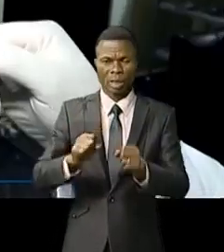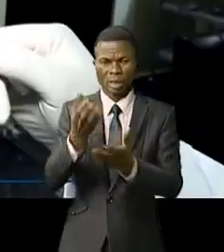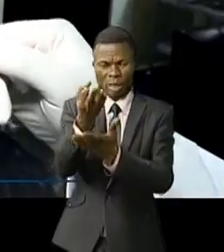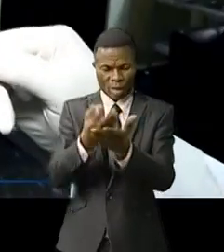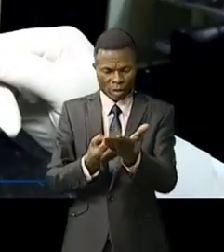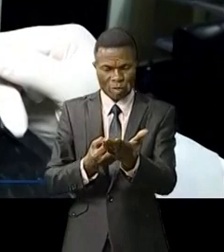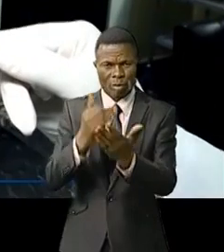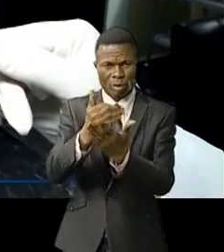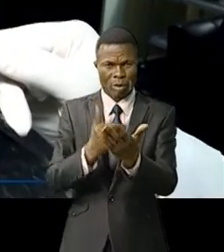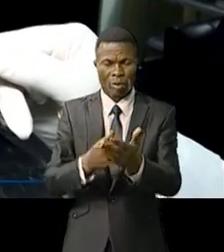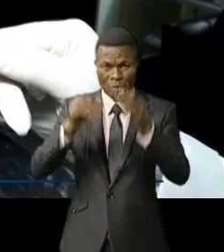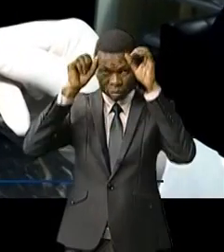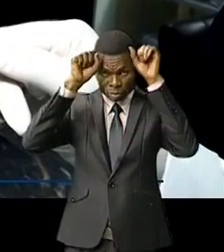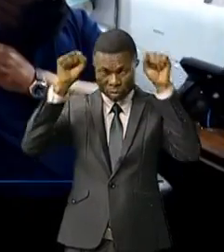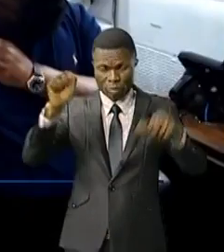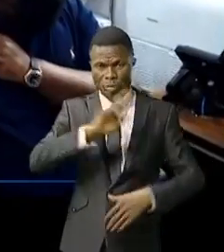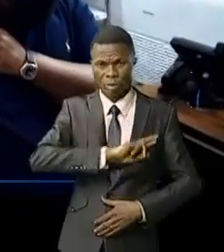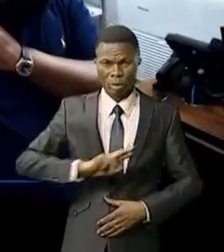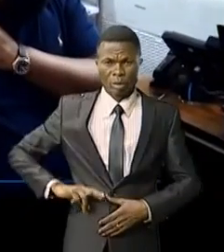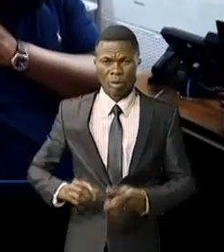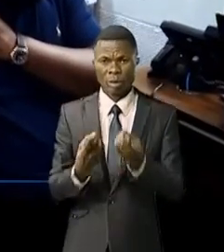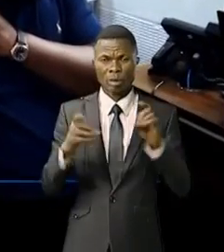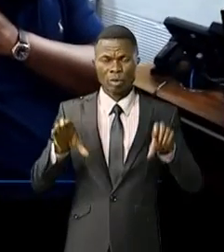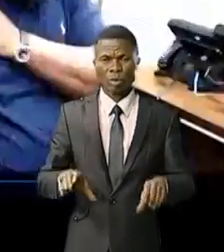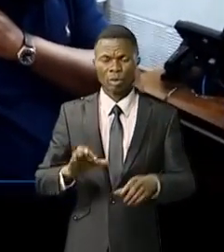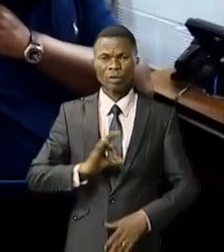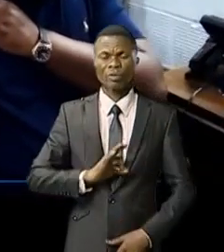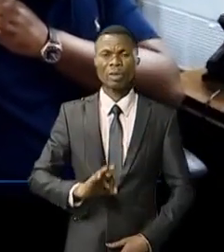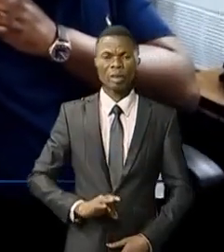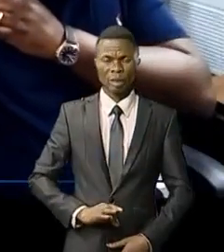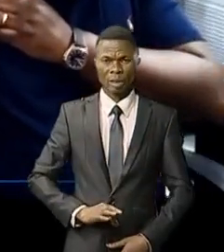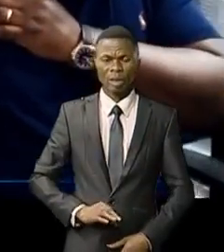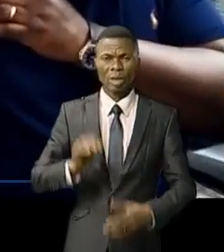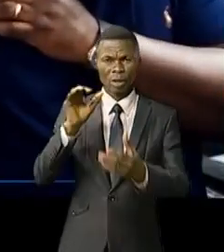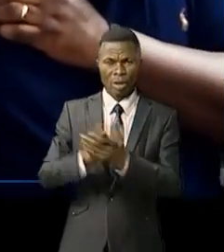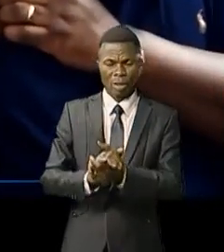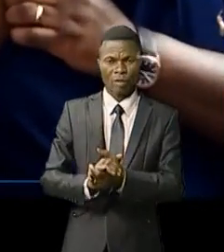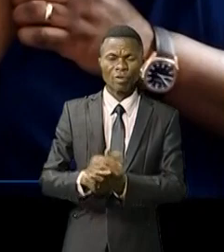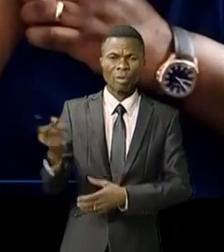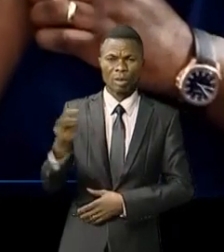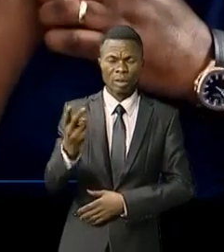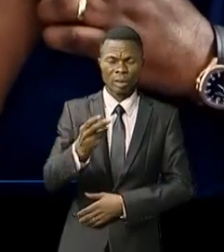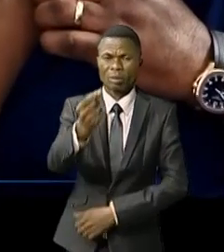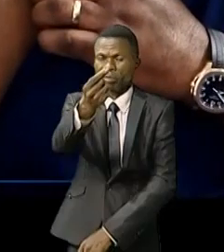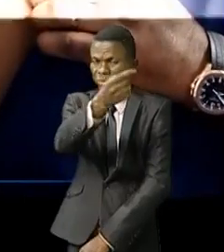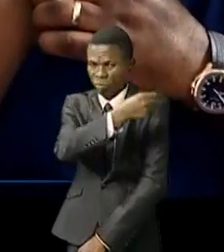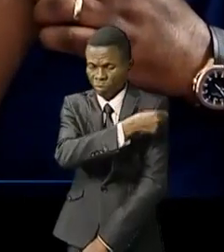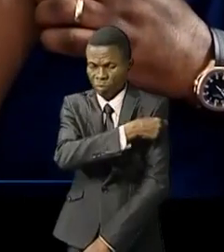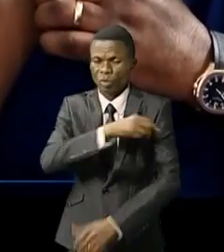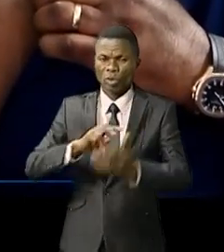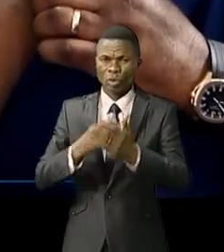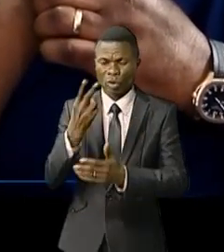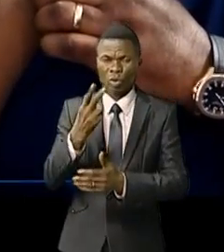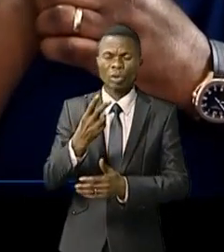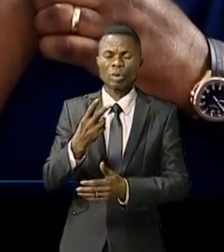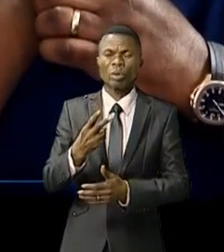d'usage, le président de la République, Félix-Antoine Tshisekedi Tshilombo, est le premier à se faire administrer la dose complémentaire